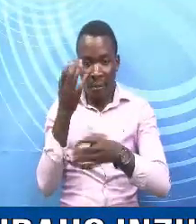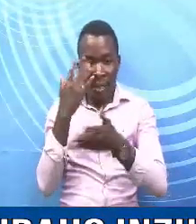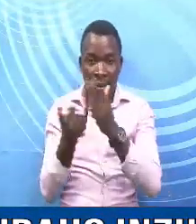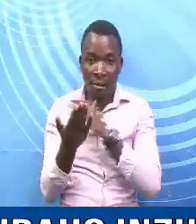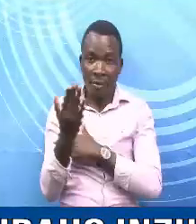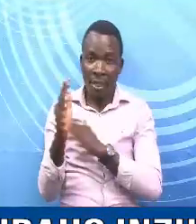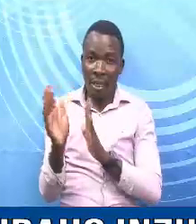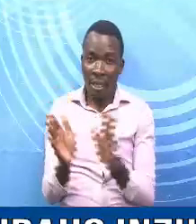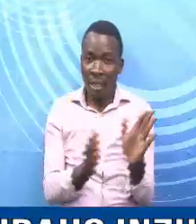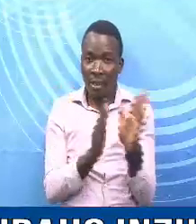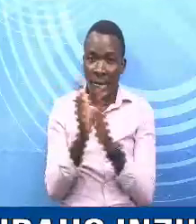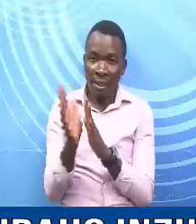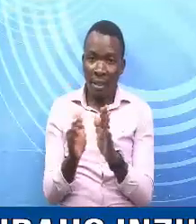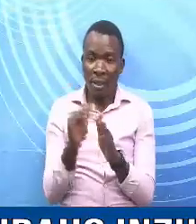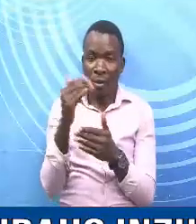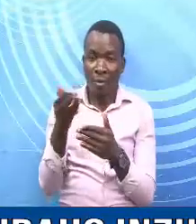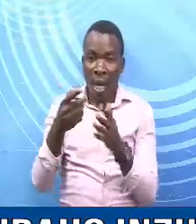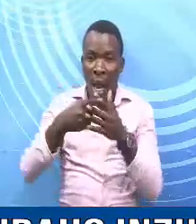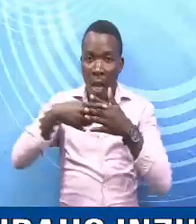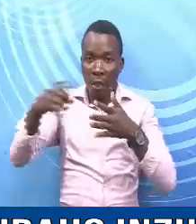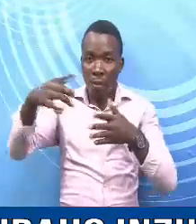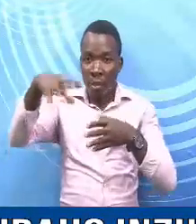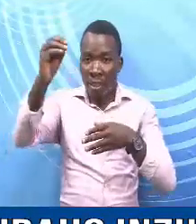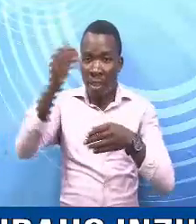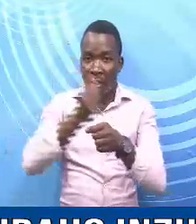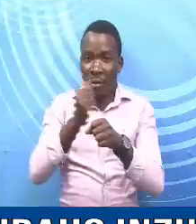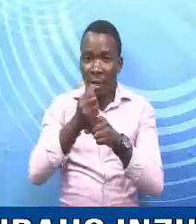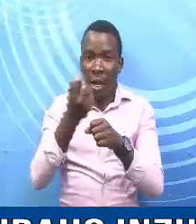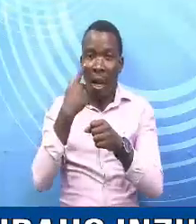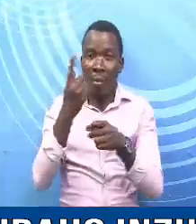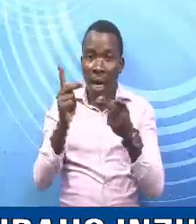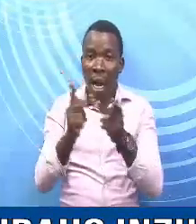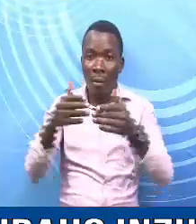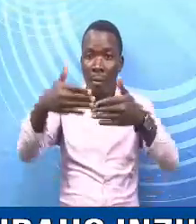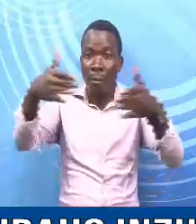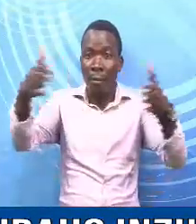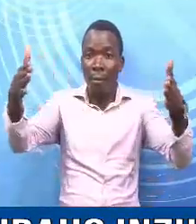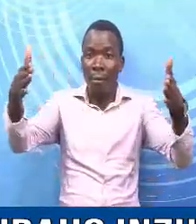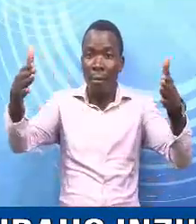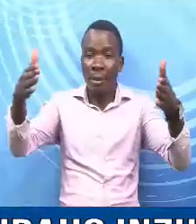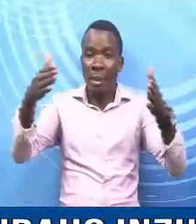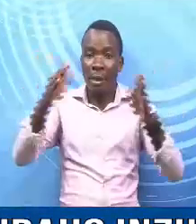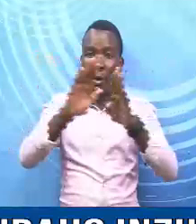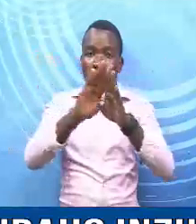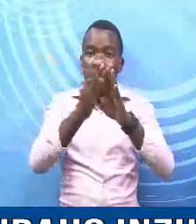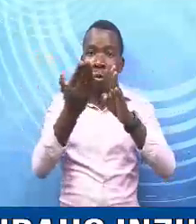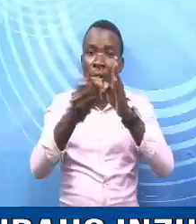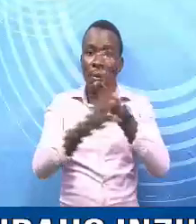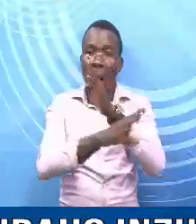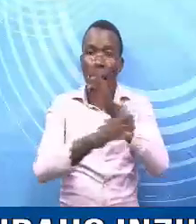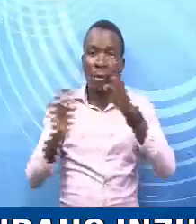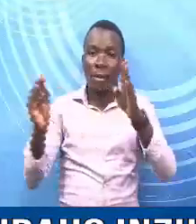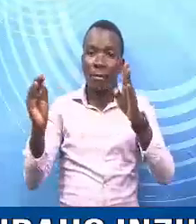ari kwitegura asohotse agiye ku kazi asanga ahantu hararangaye urugi rwagiye